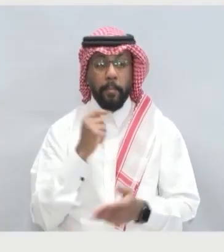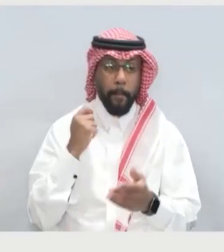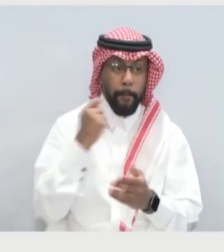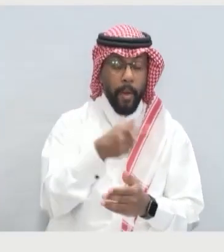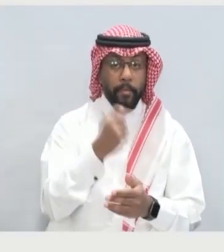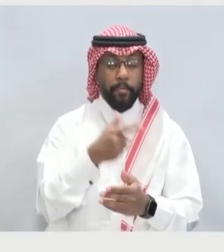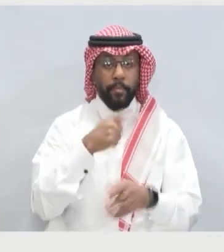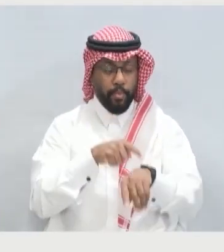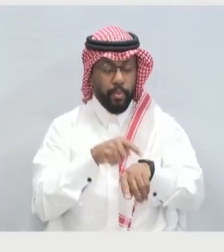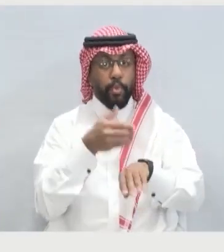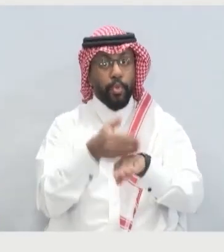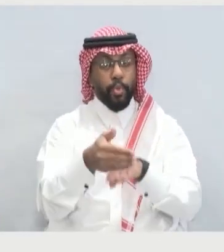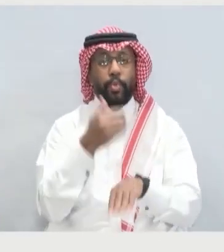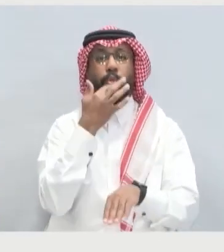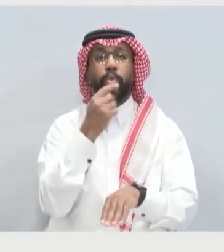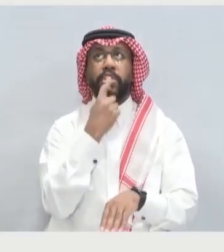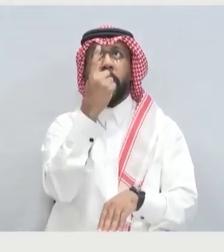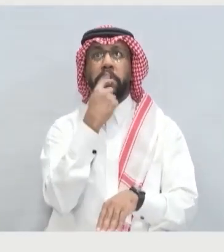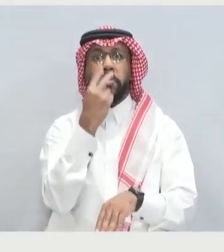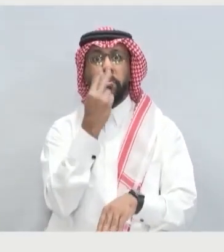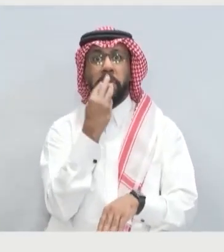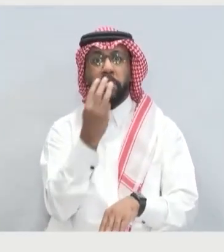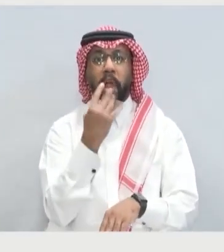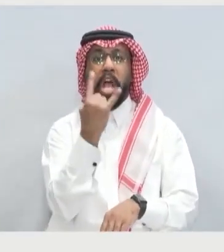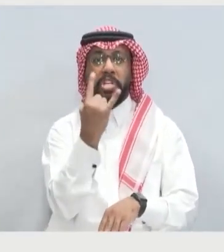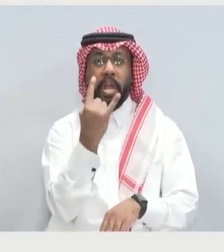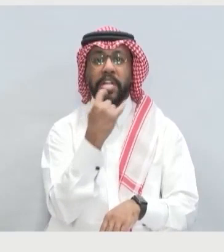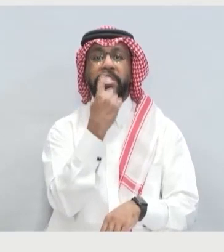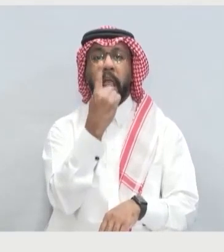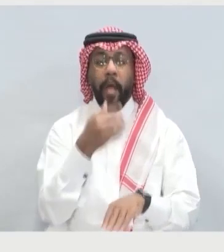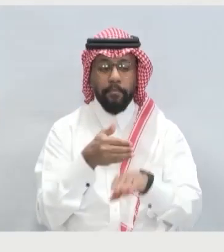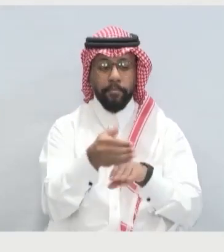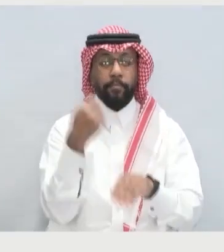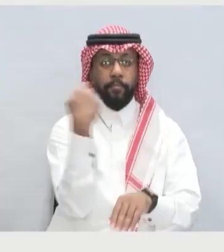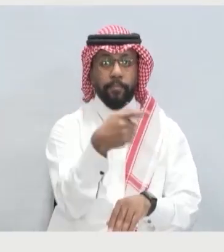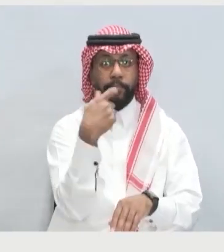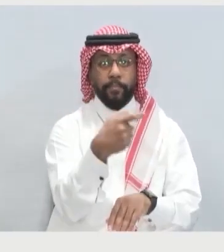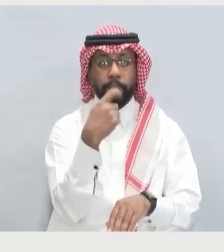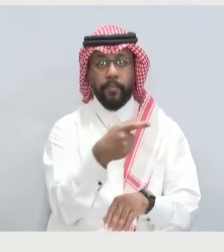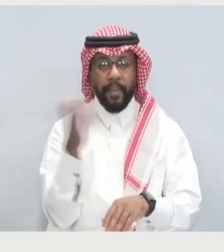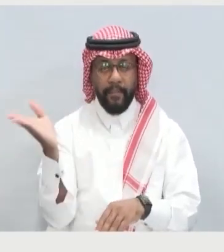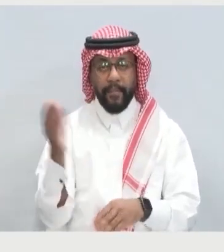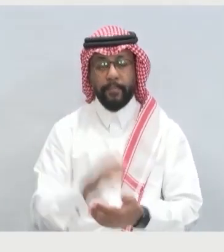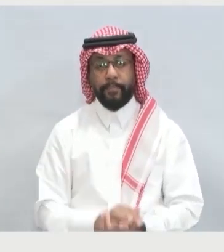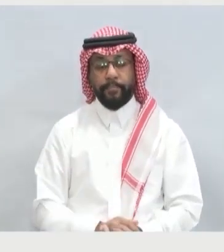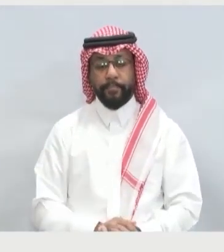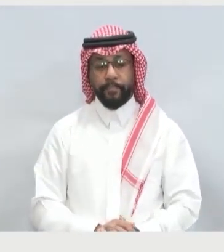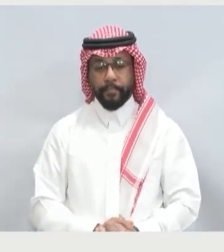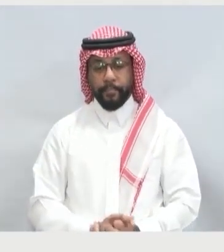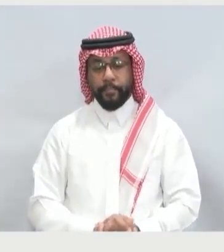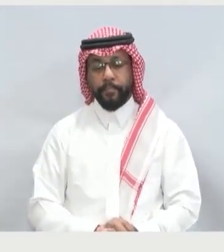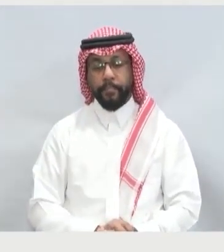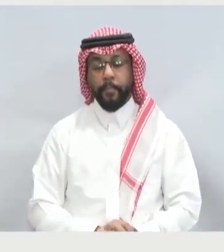انها اصول طويله الاجل لمثلات مخرجات الشركه وذلك مثلا كما ذكرنا سواء امتلكتها او